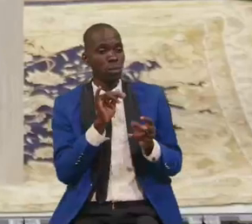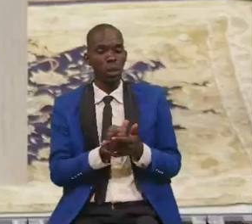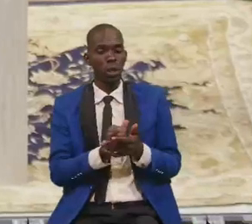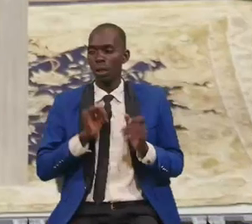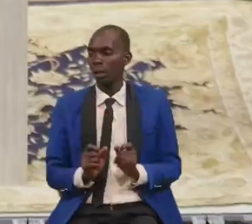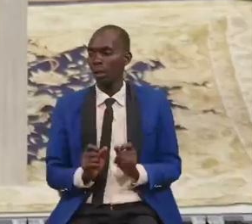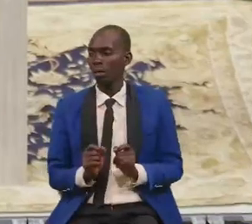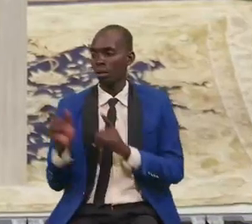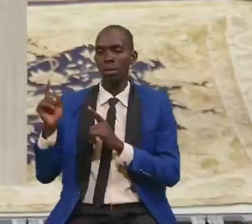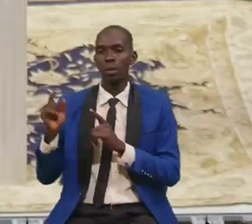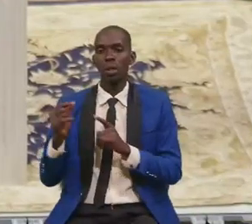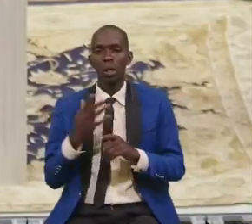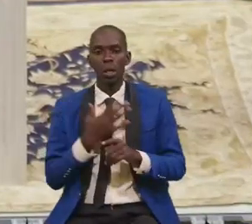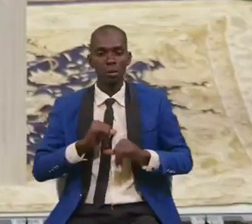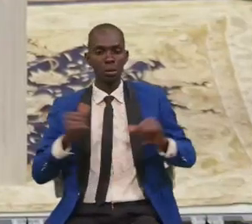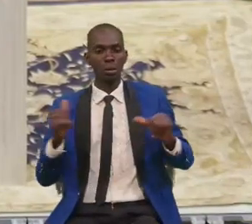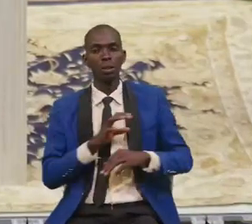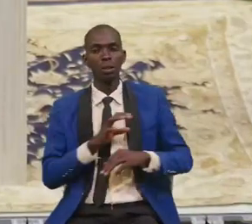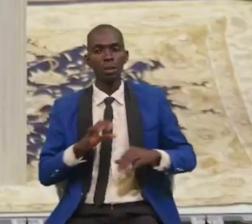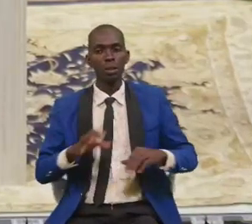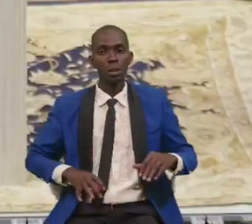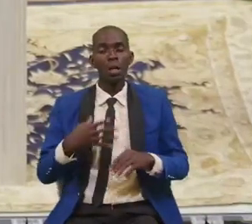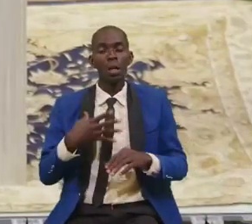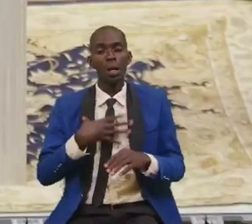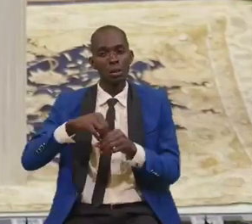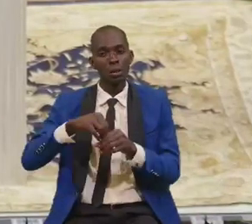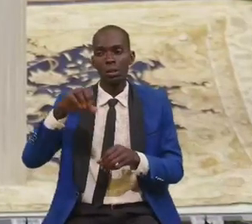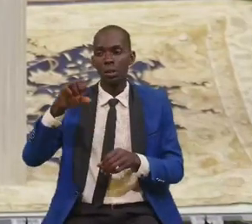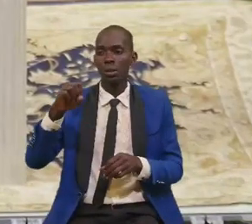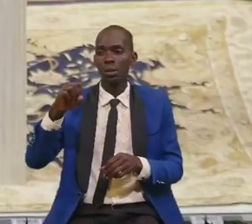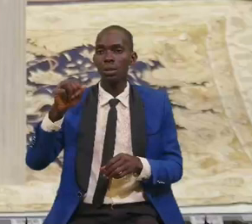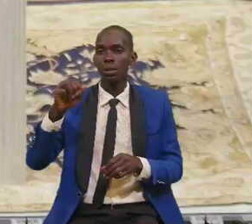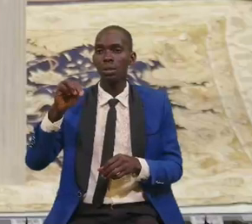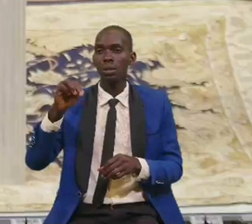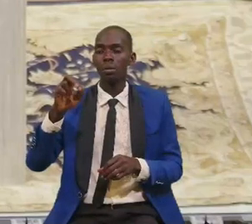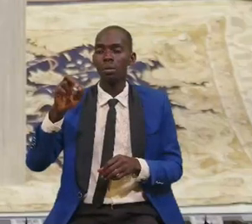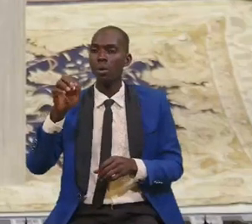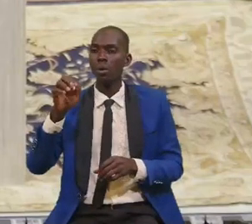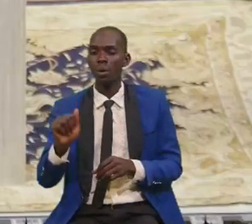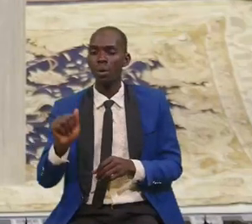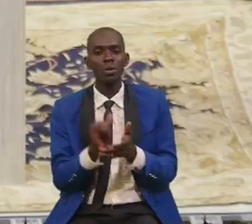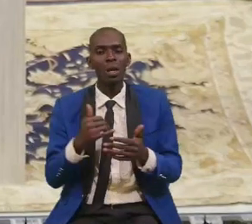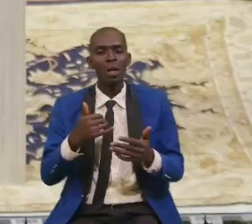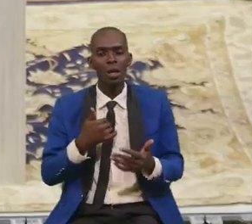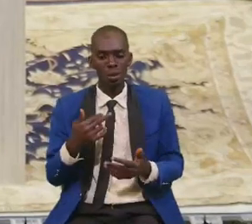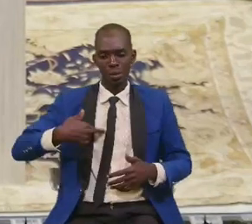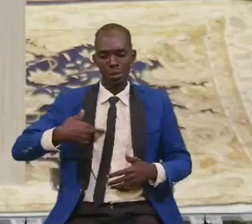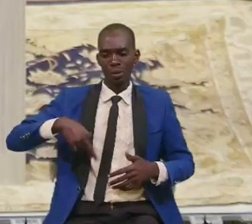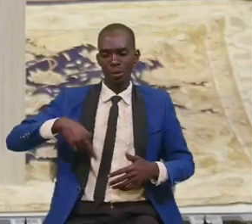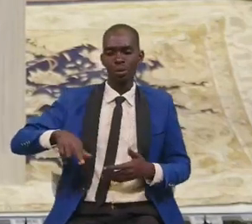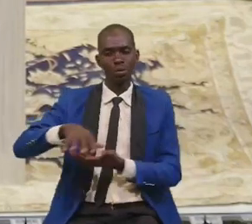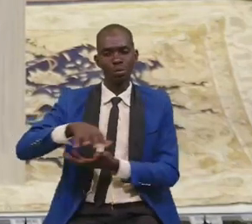ne le connais pas. Dans la Samarie, c'est des gens, ils avaient des religions mélangées, un